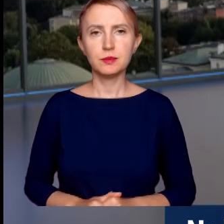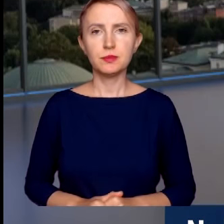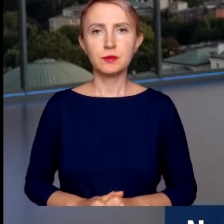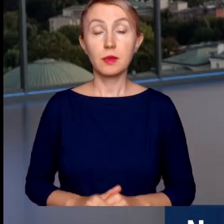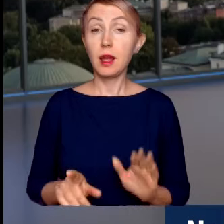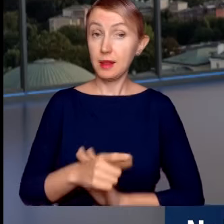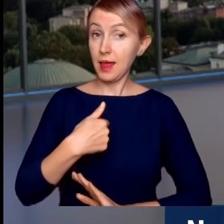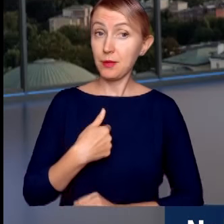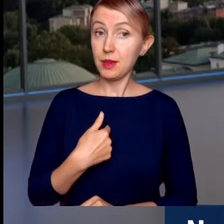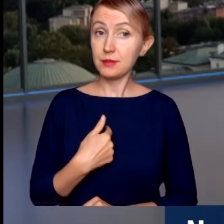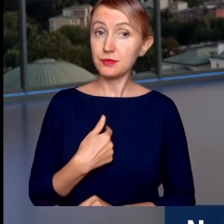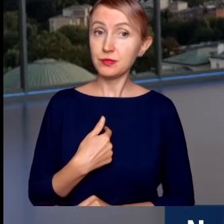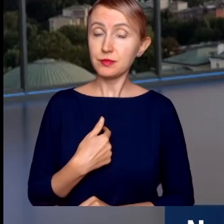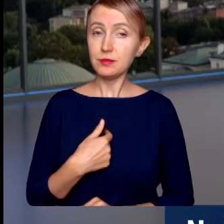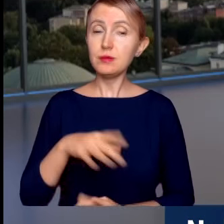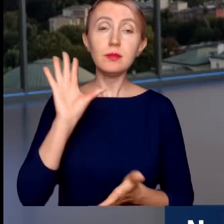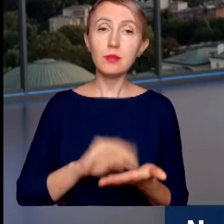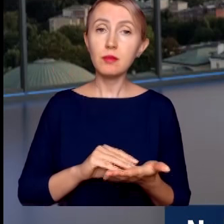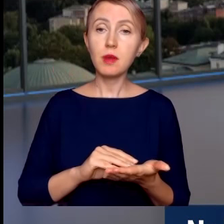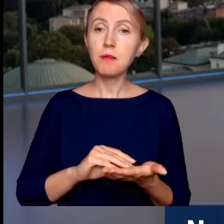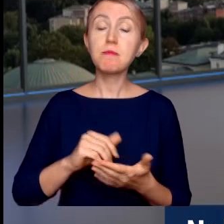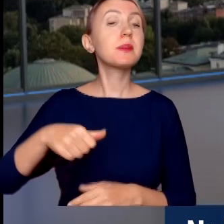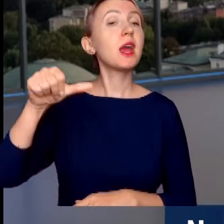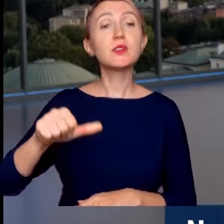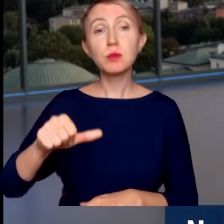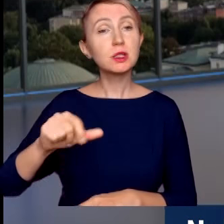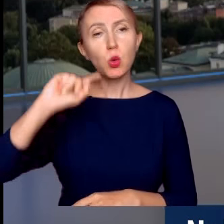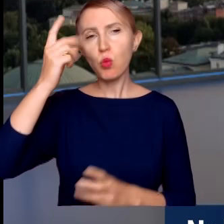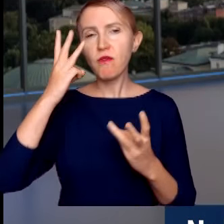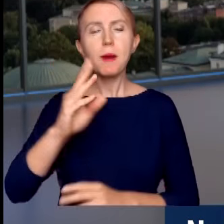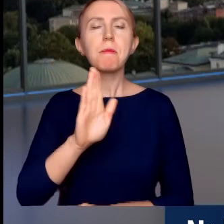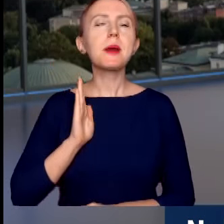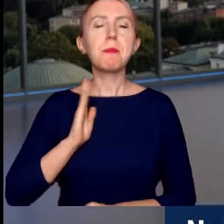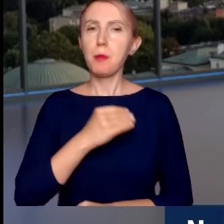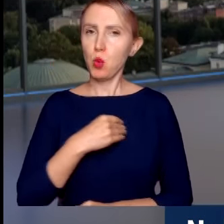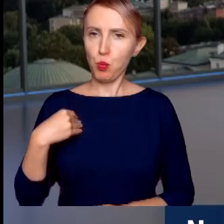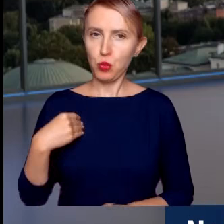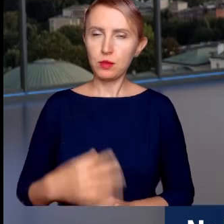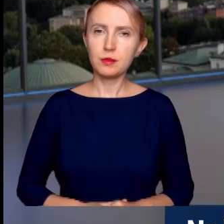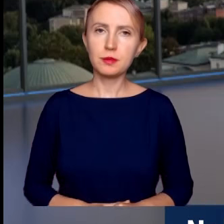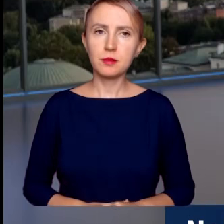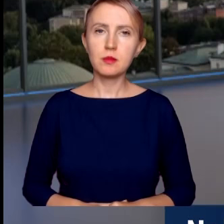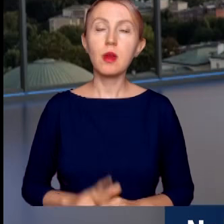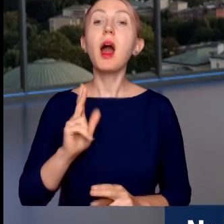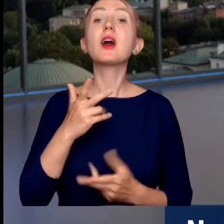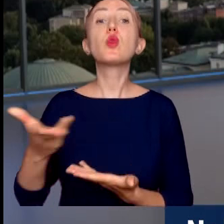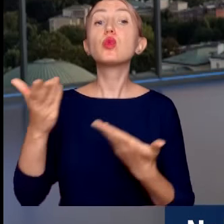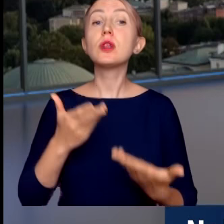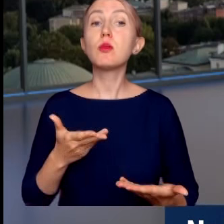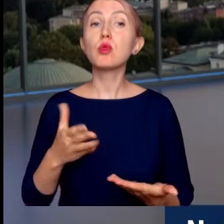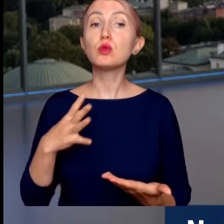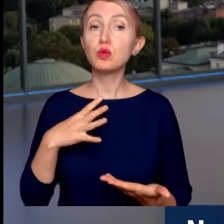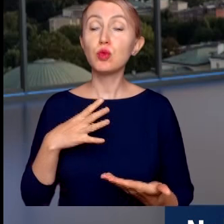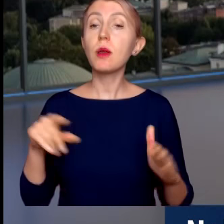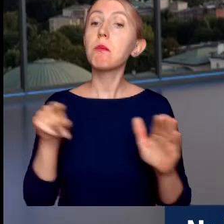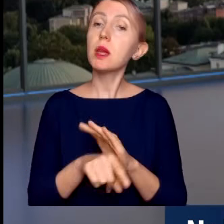mnie, jeszcze raz podkreślę, na pierwszym miejscu jest bezpieczeństwo Polski. I teraz tak, kto zaprosił tych